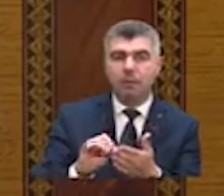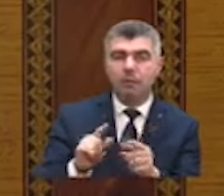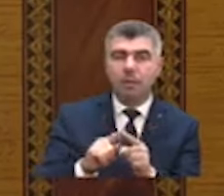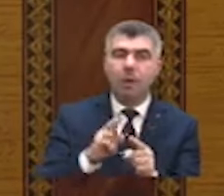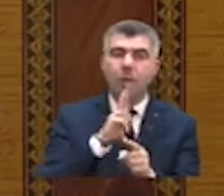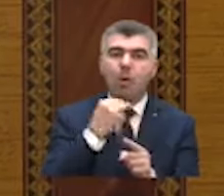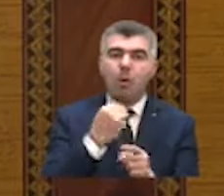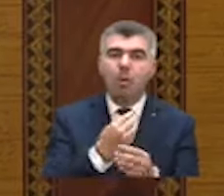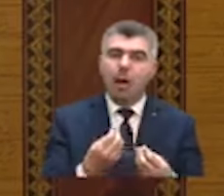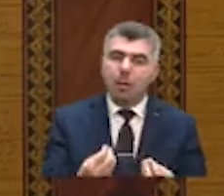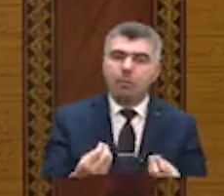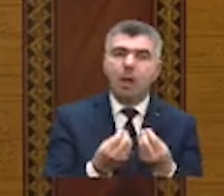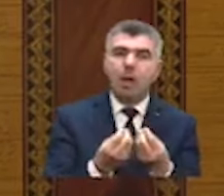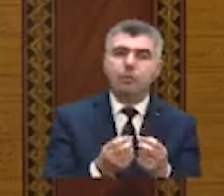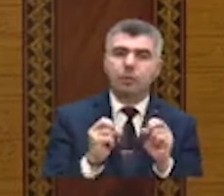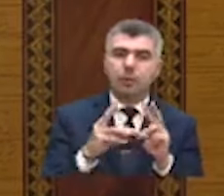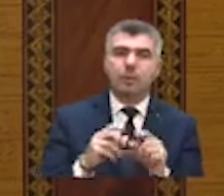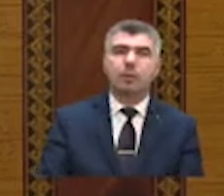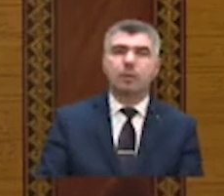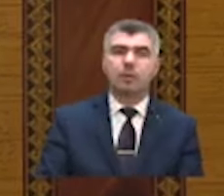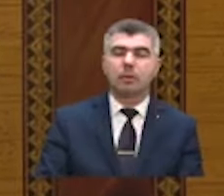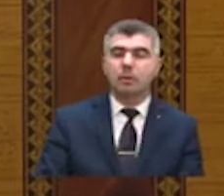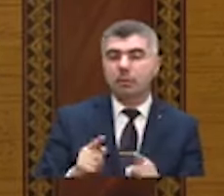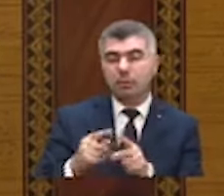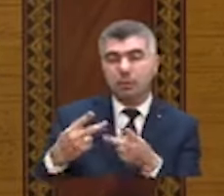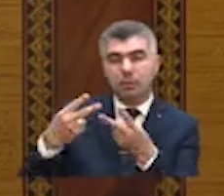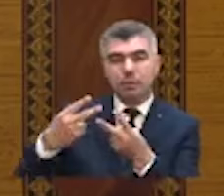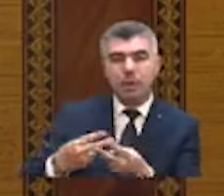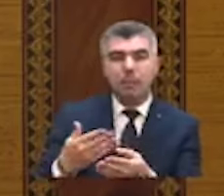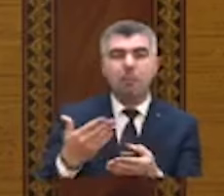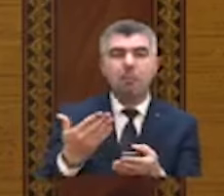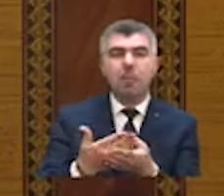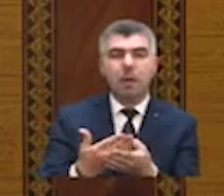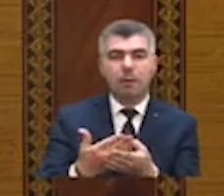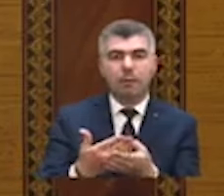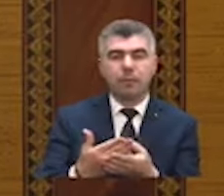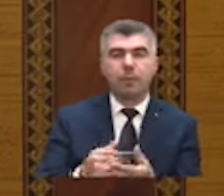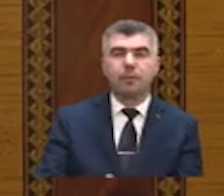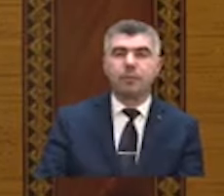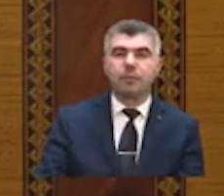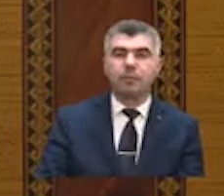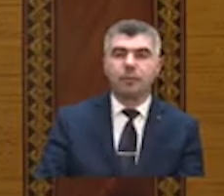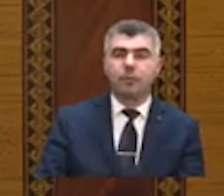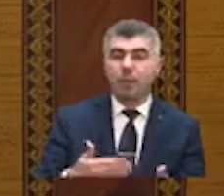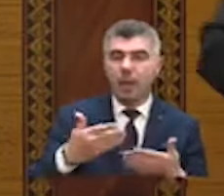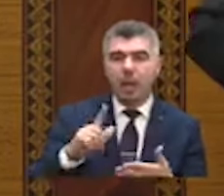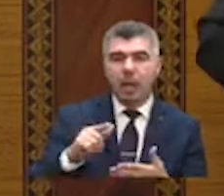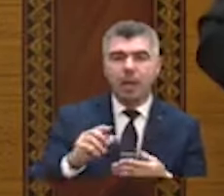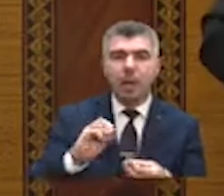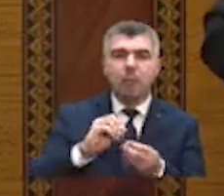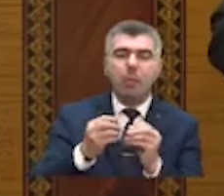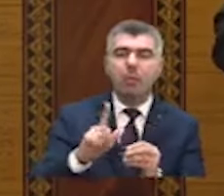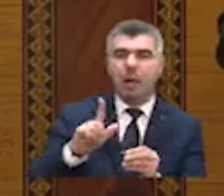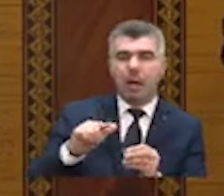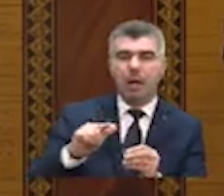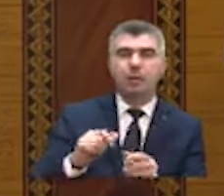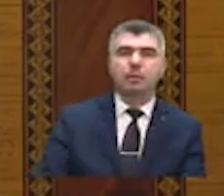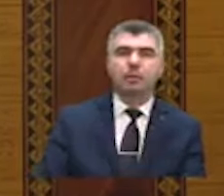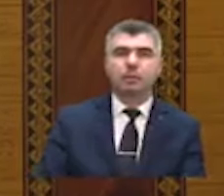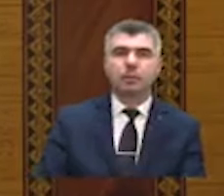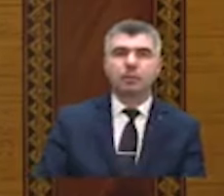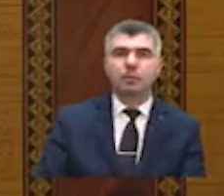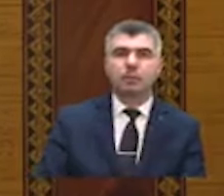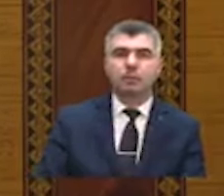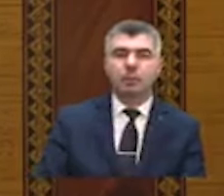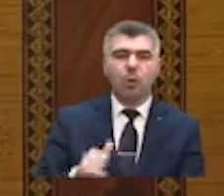والحكومه عندها الشجاعه انها تجيب ه هذا الملف اليوم وتقول هذا فيه اشكاليه